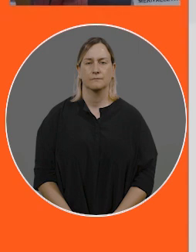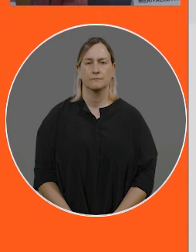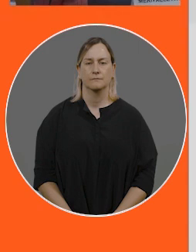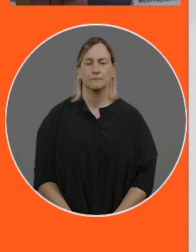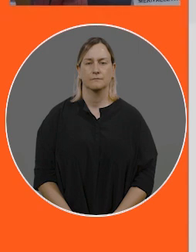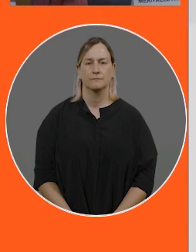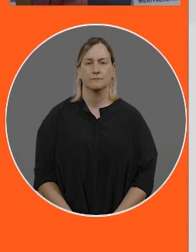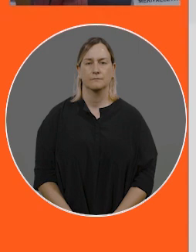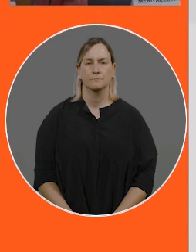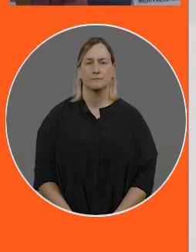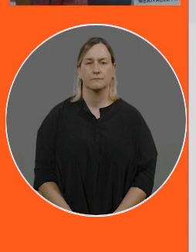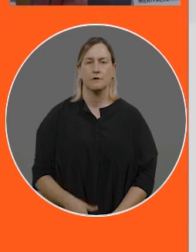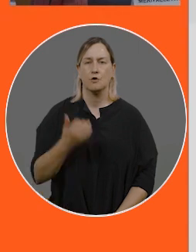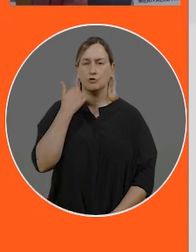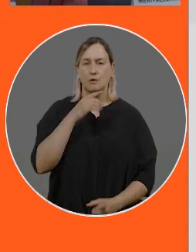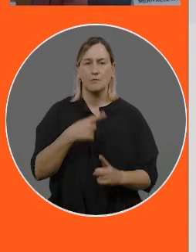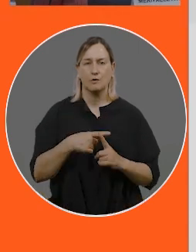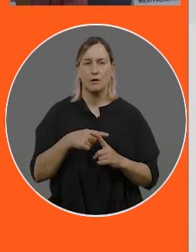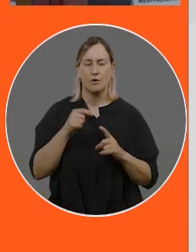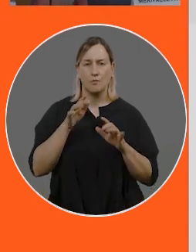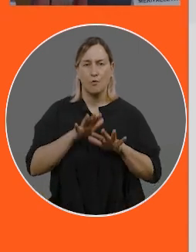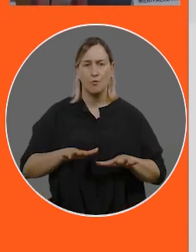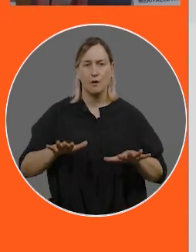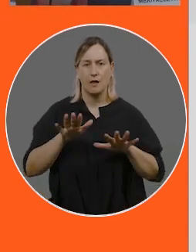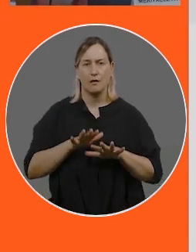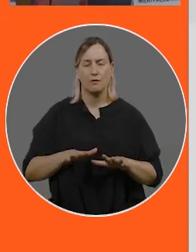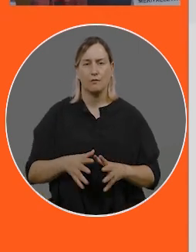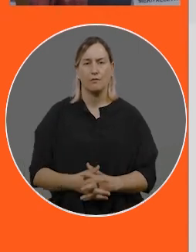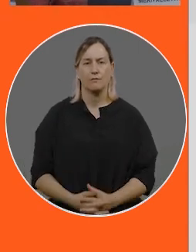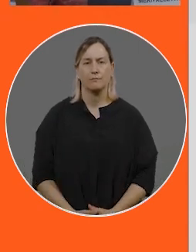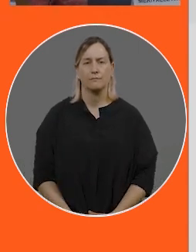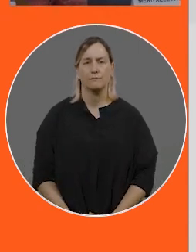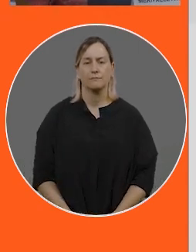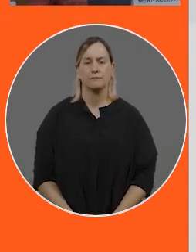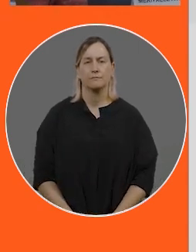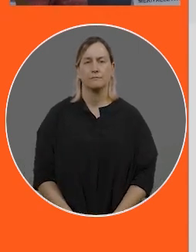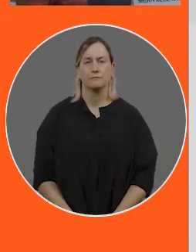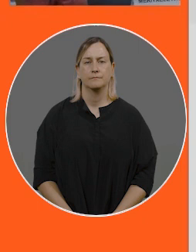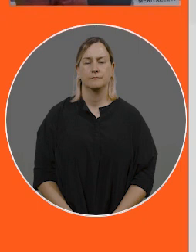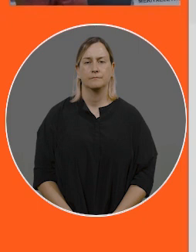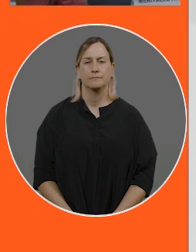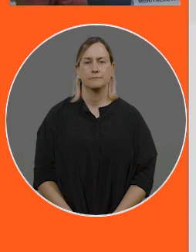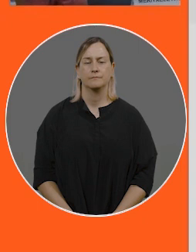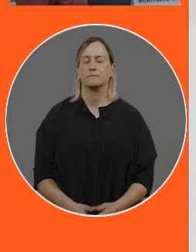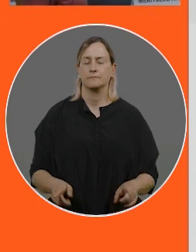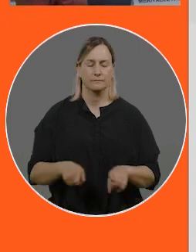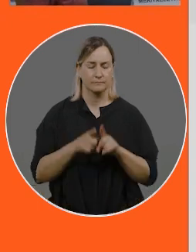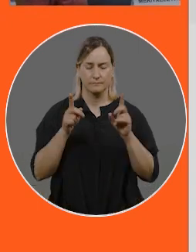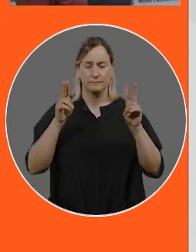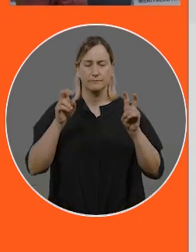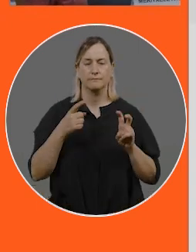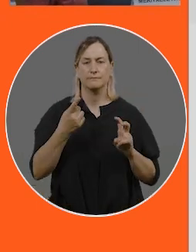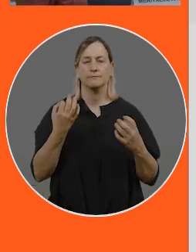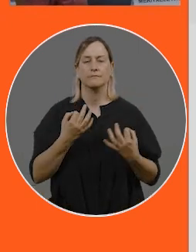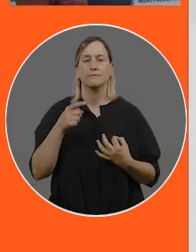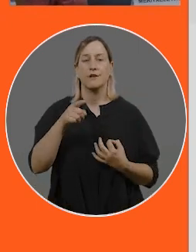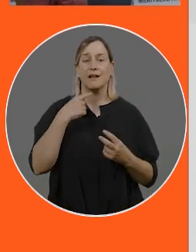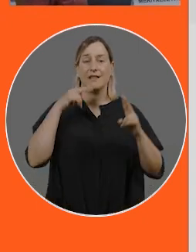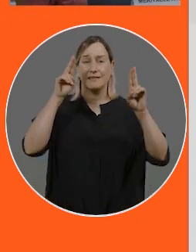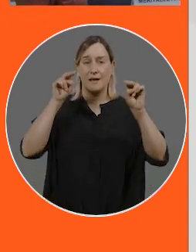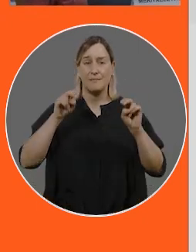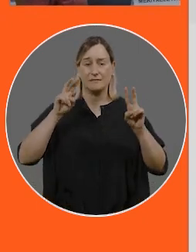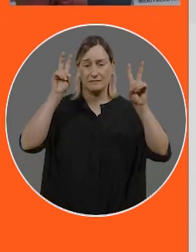És que no sé per què està anant com molt lent. Envia la consulta. Bé, és igual. El cas és que hi ha uns ítems dintre de